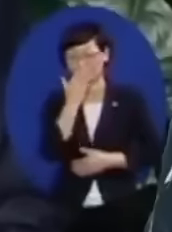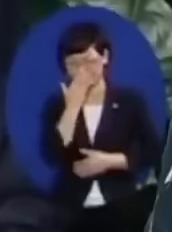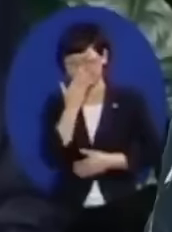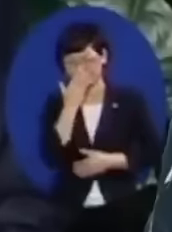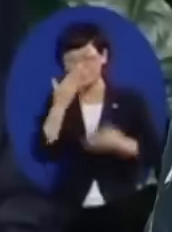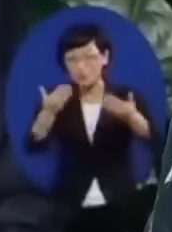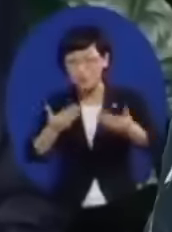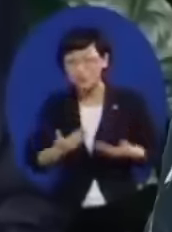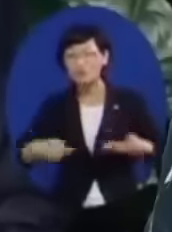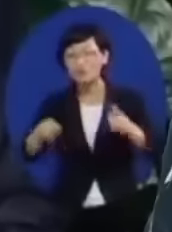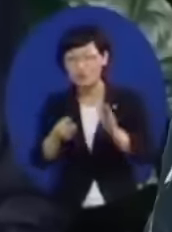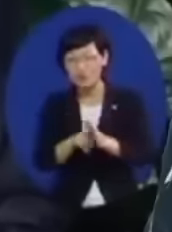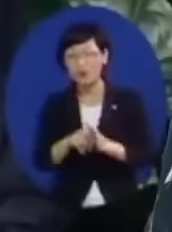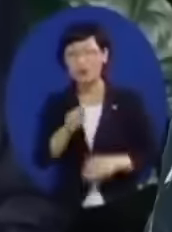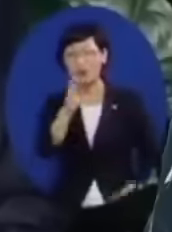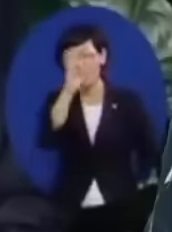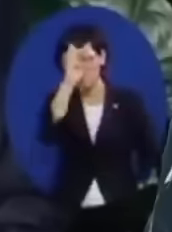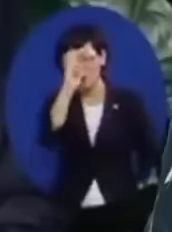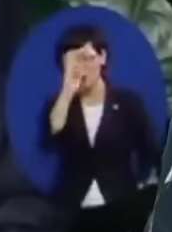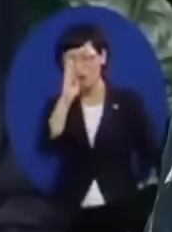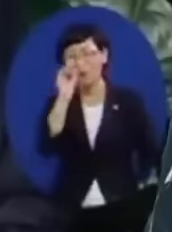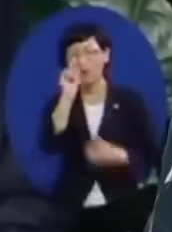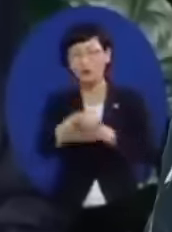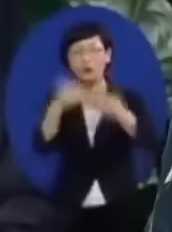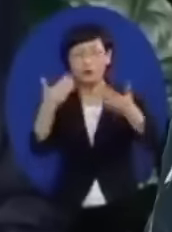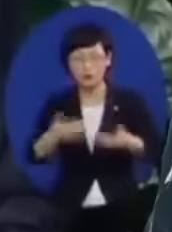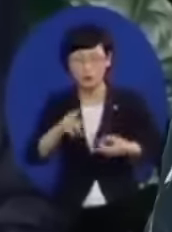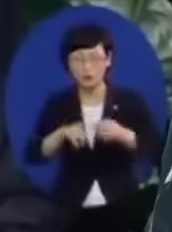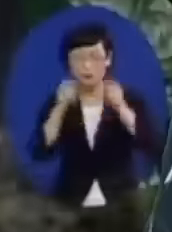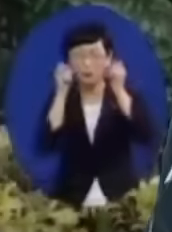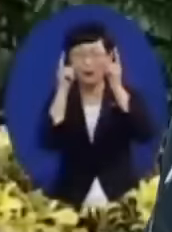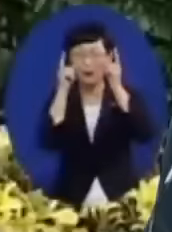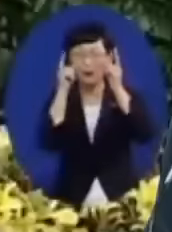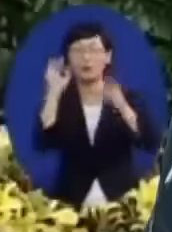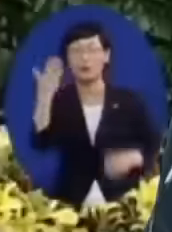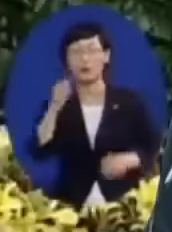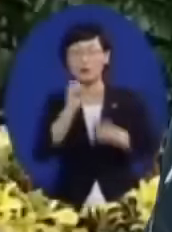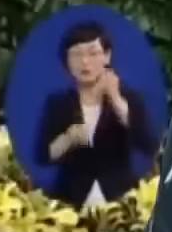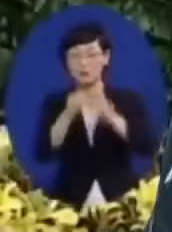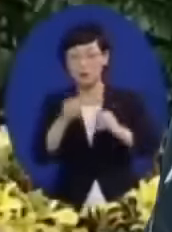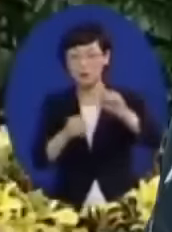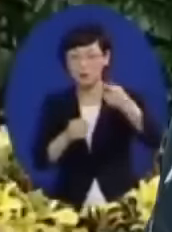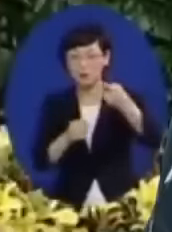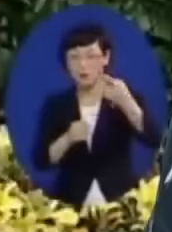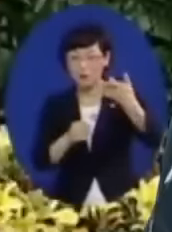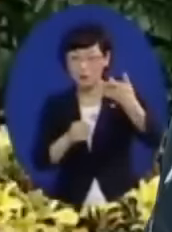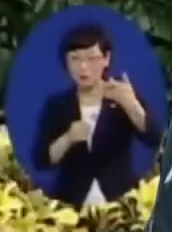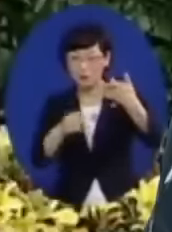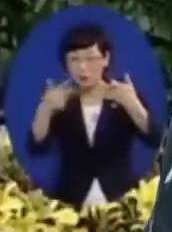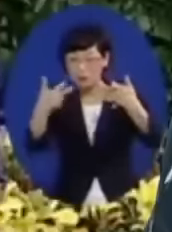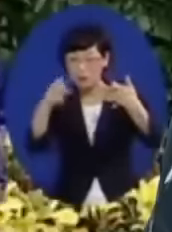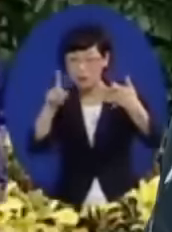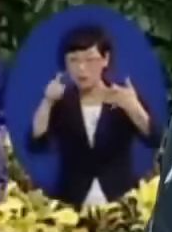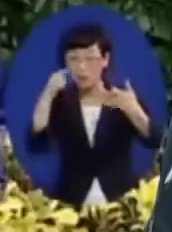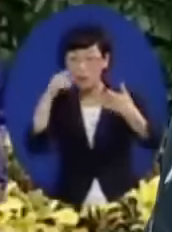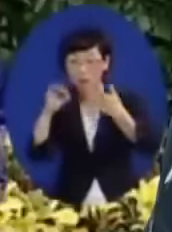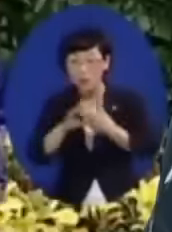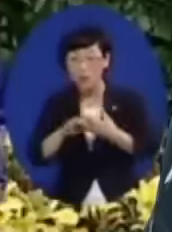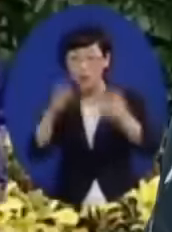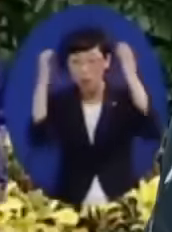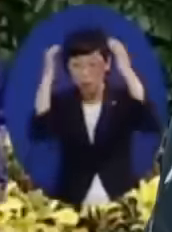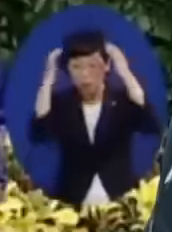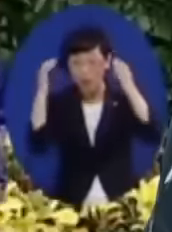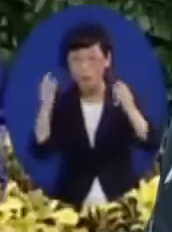위해서 병을 허락하셨다는 것을 깨달아 알았었습니다. 시편 119편 71절에 고난당한 것이 내게